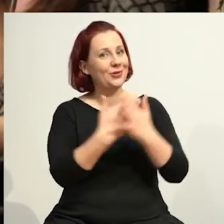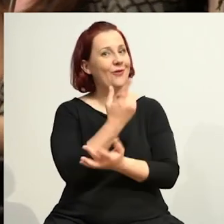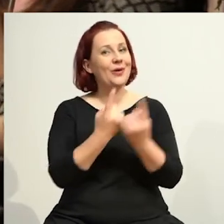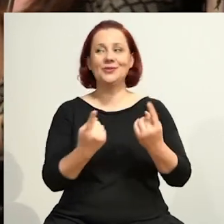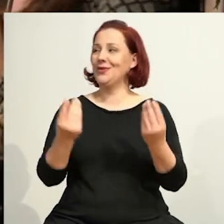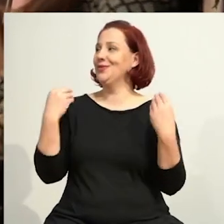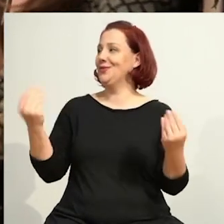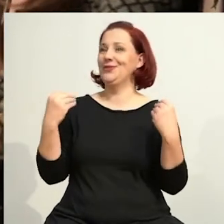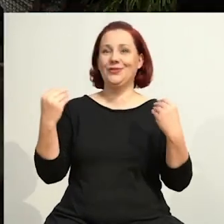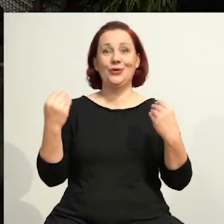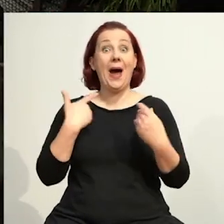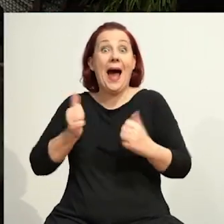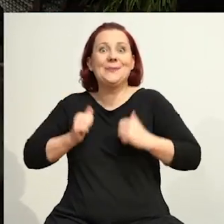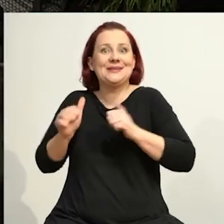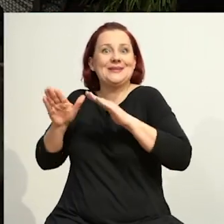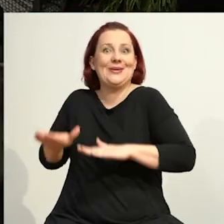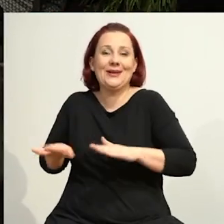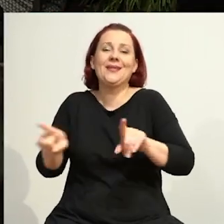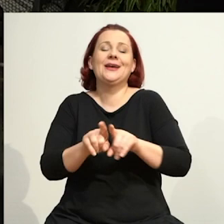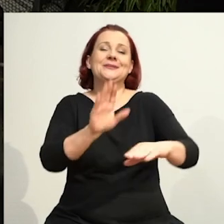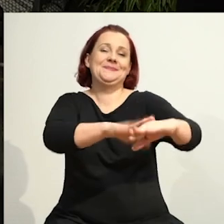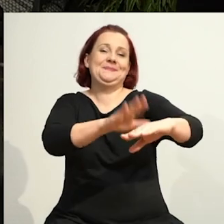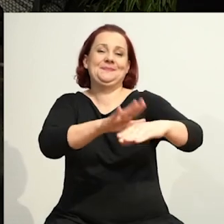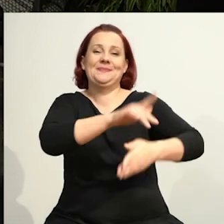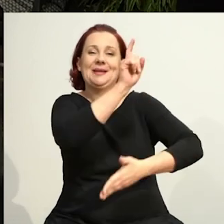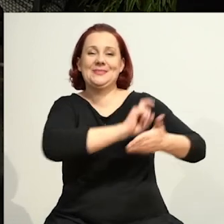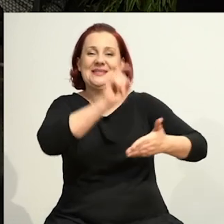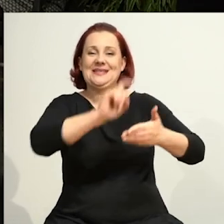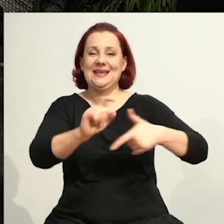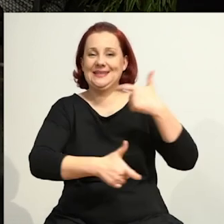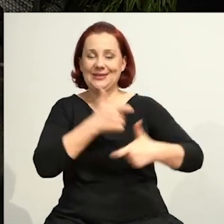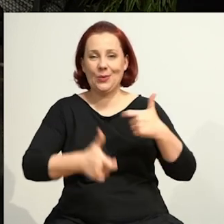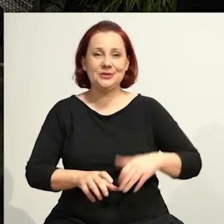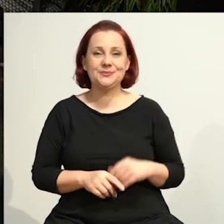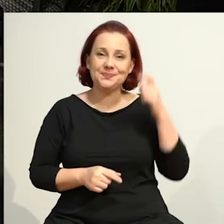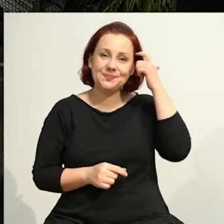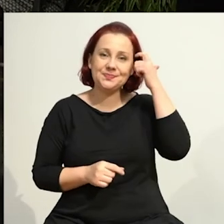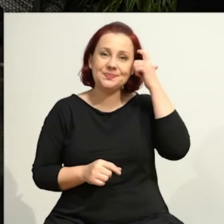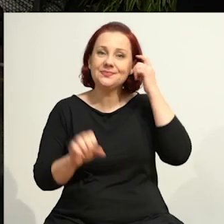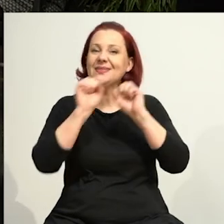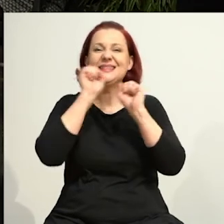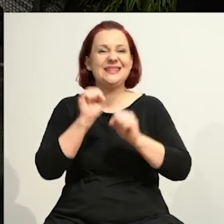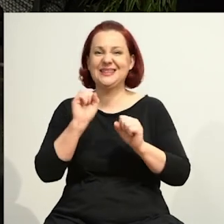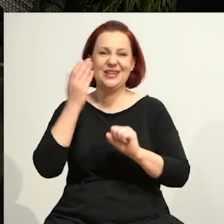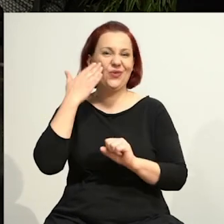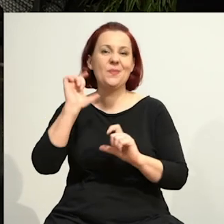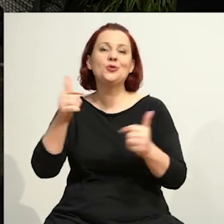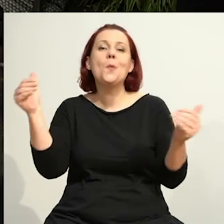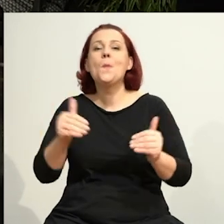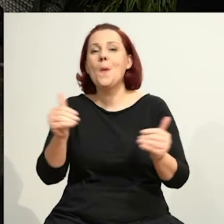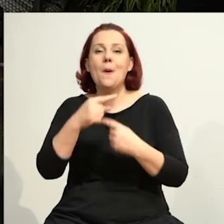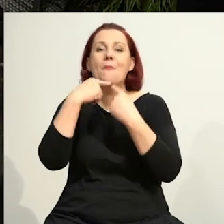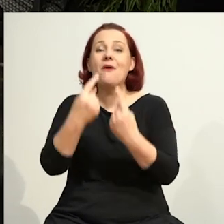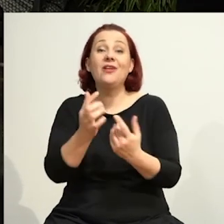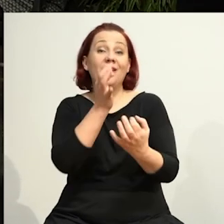w Nowej Hucie, niech on tutaj zostanie. Apelujemy o mural w takim razie. Nie dowiemy się nigdy, co powiedziałby Norwid, co odpowiedziałby na